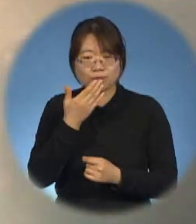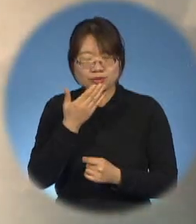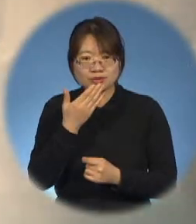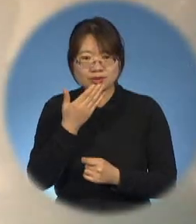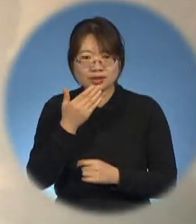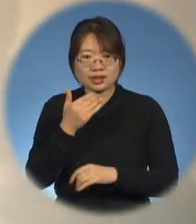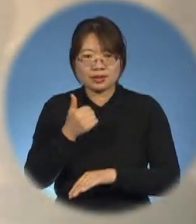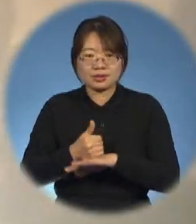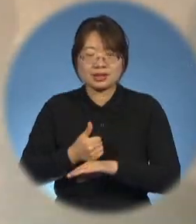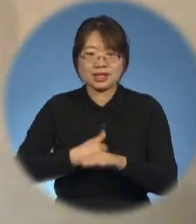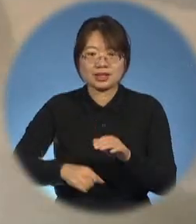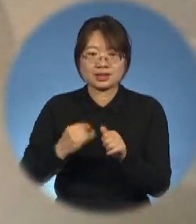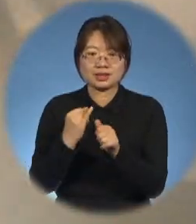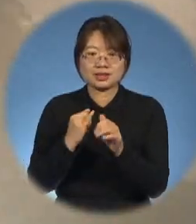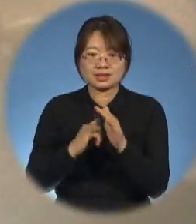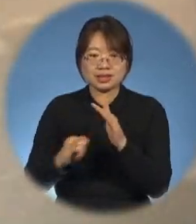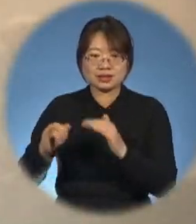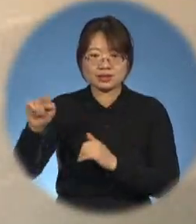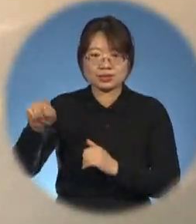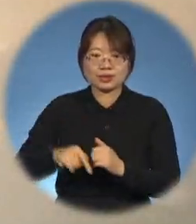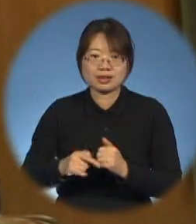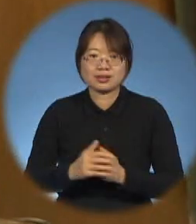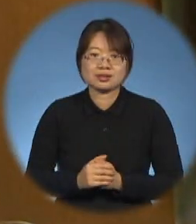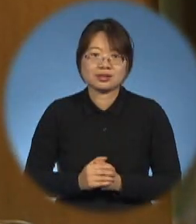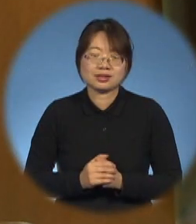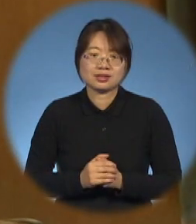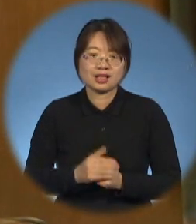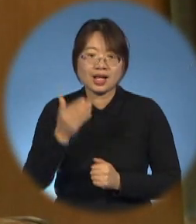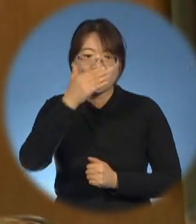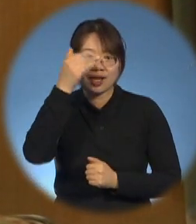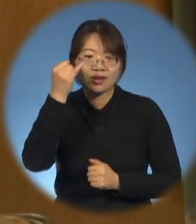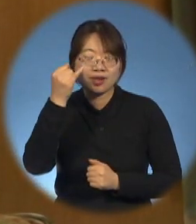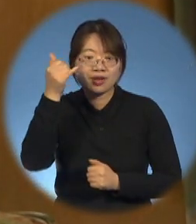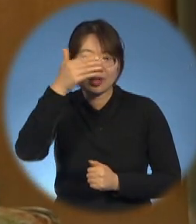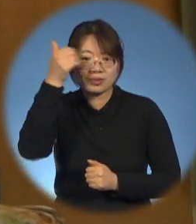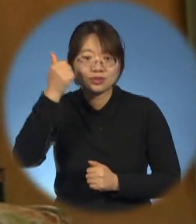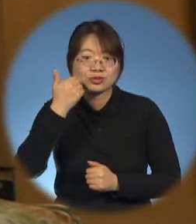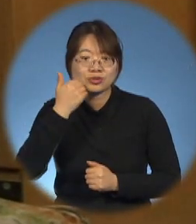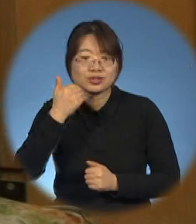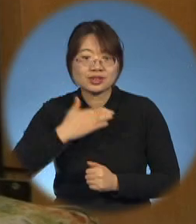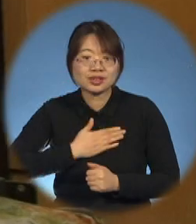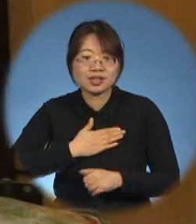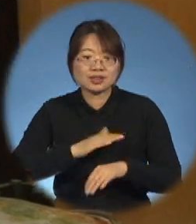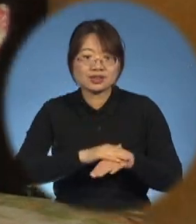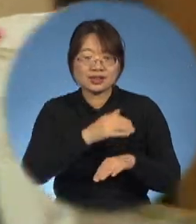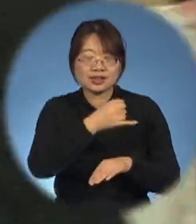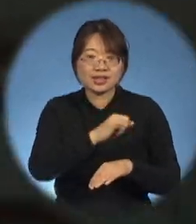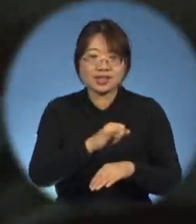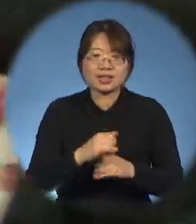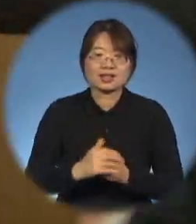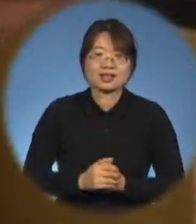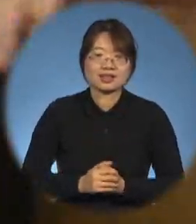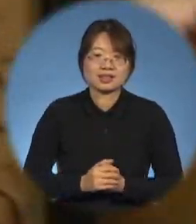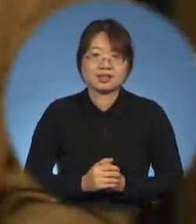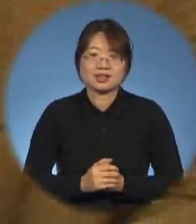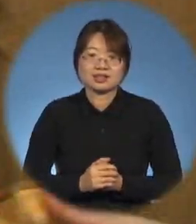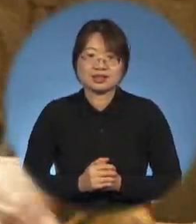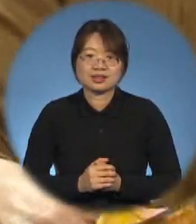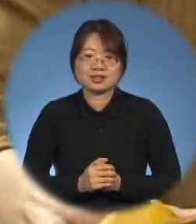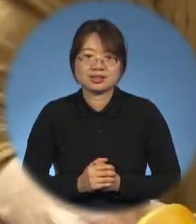막내아들 가족이 찾아왔는데요 할아버지 1 분들 누구에요 이런 혼자 아까 그 설명